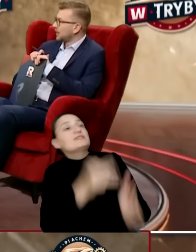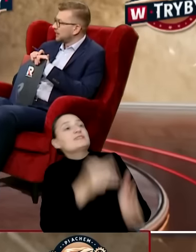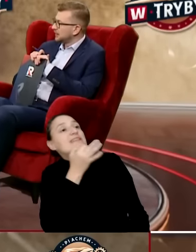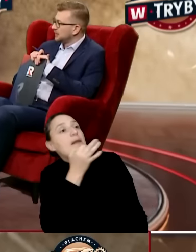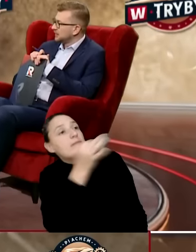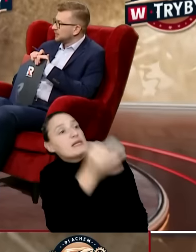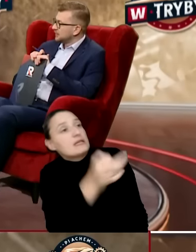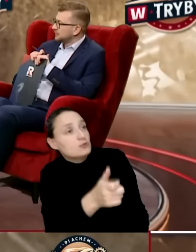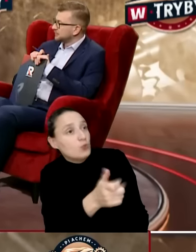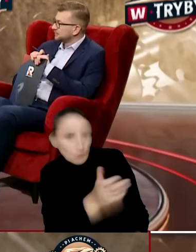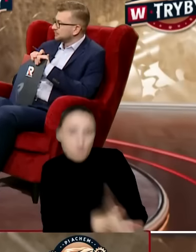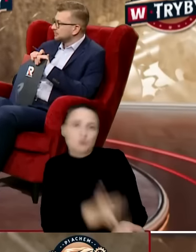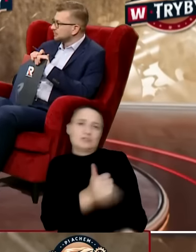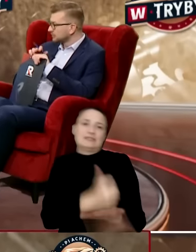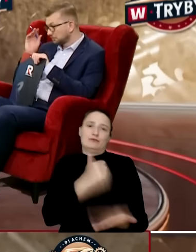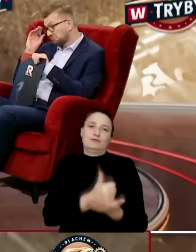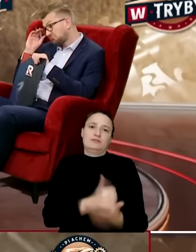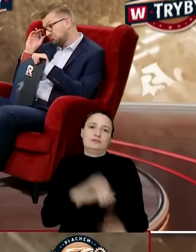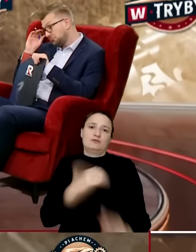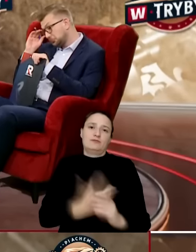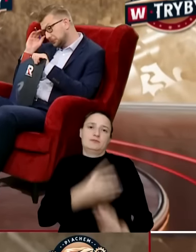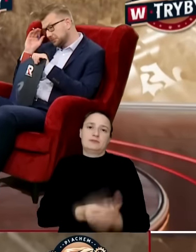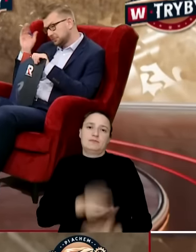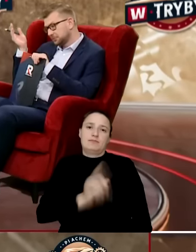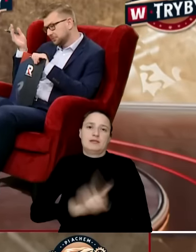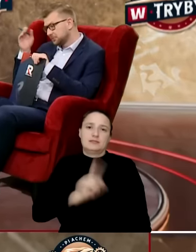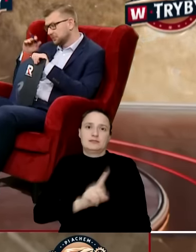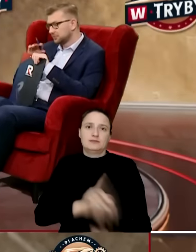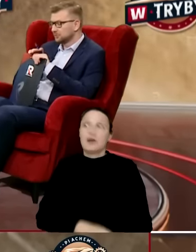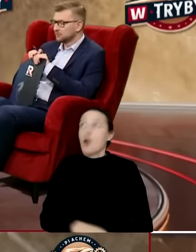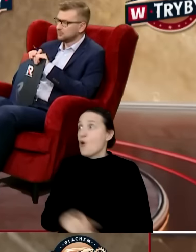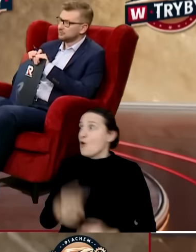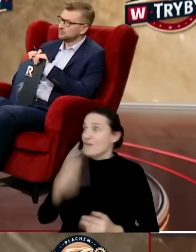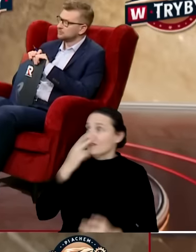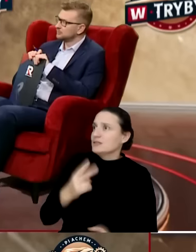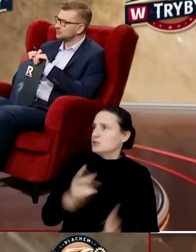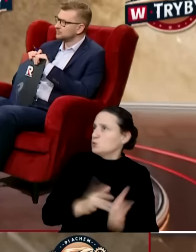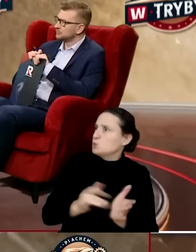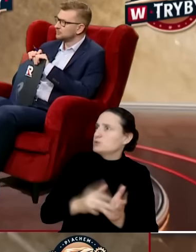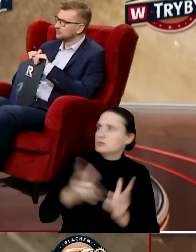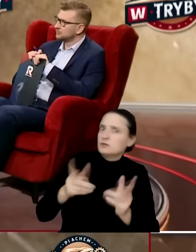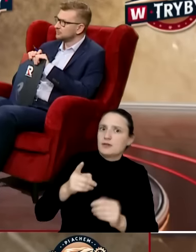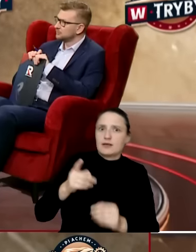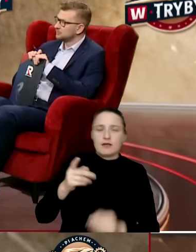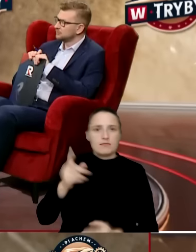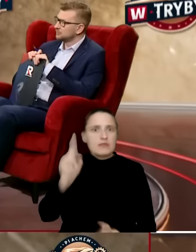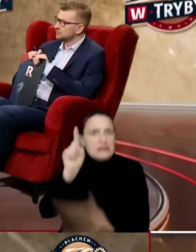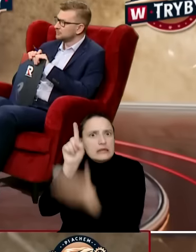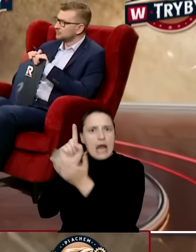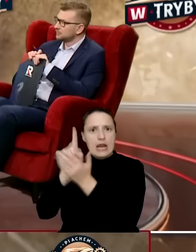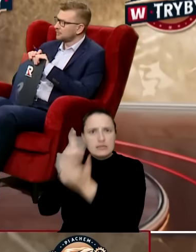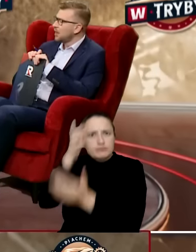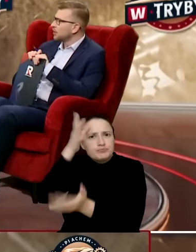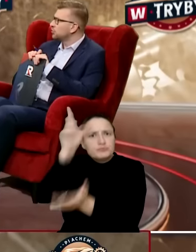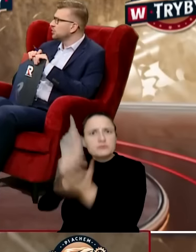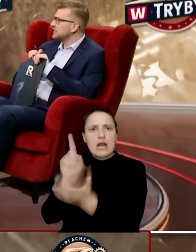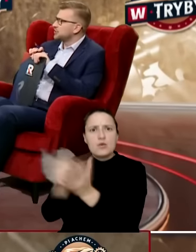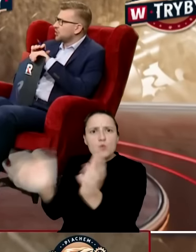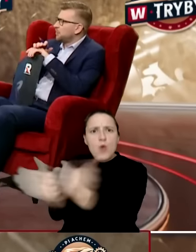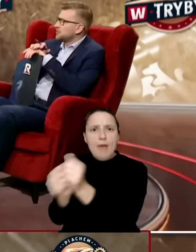taki łowca talentów bardziej, nie? Bo to tak na przykład ułowił kiedyś taką perłę jak Sławomir Nowak. I